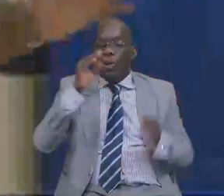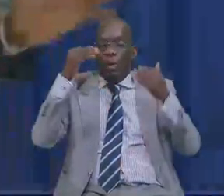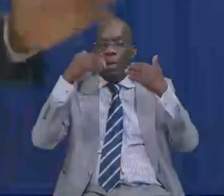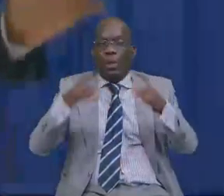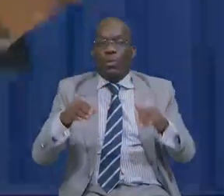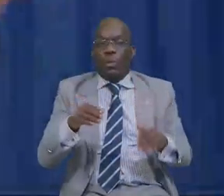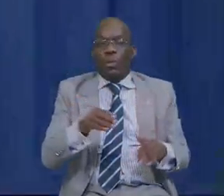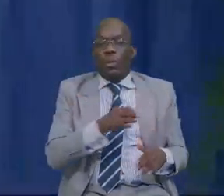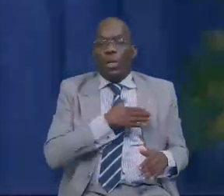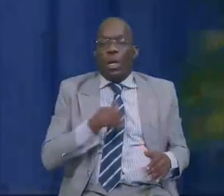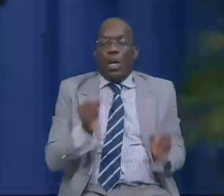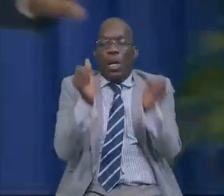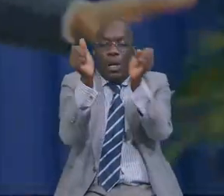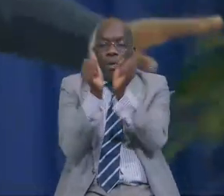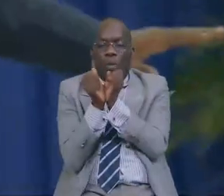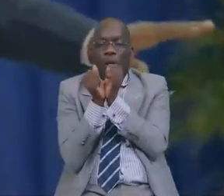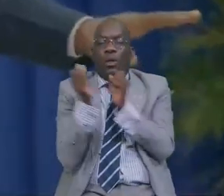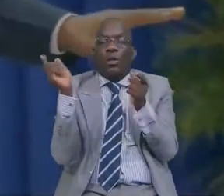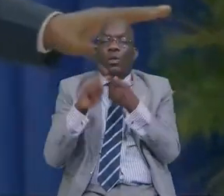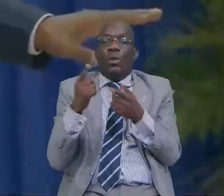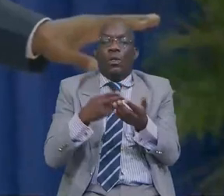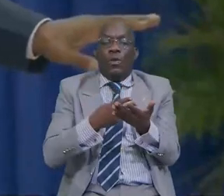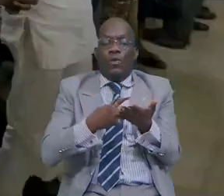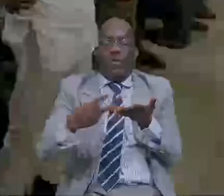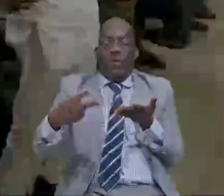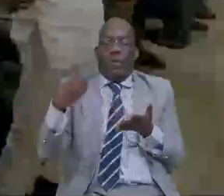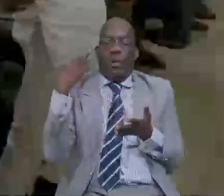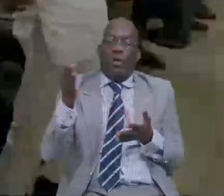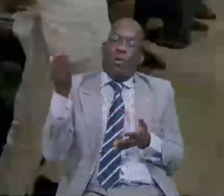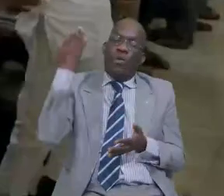Ne sois pas limité à l'échec du passé.